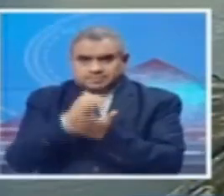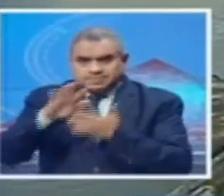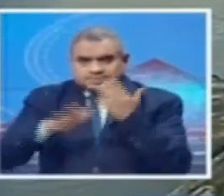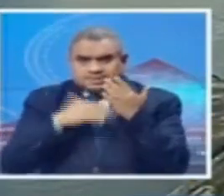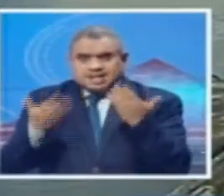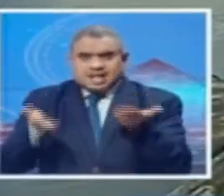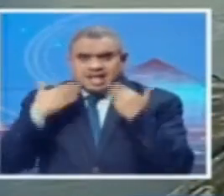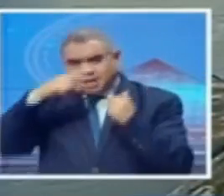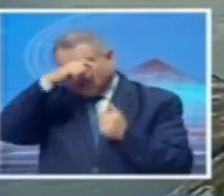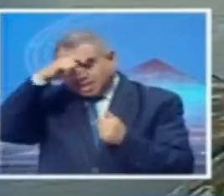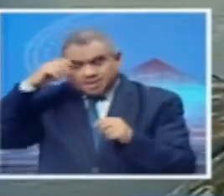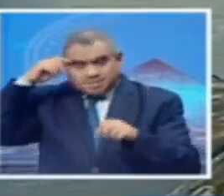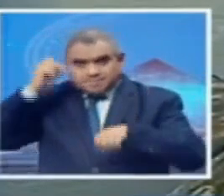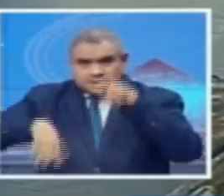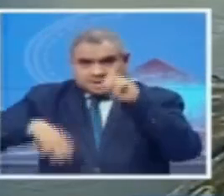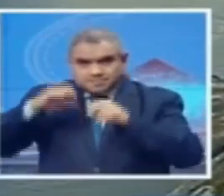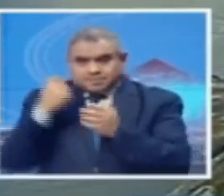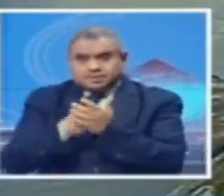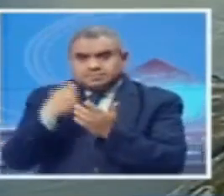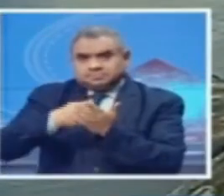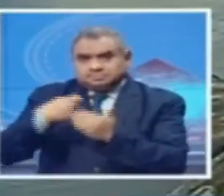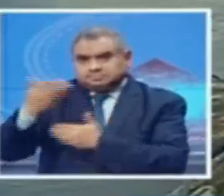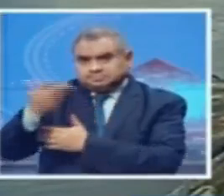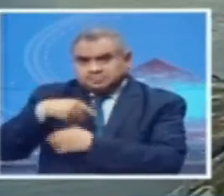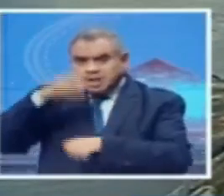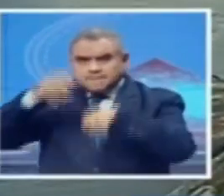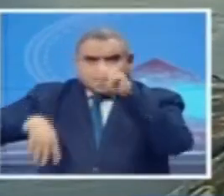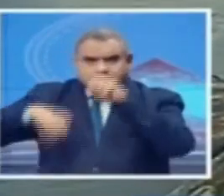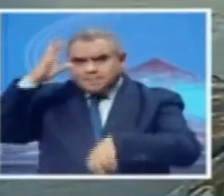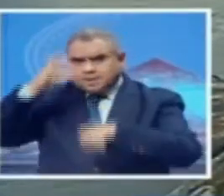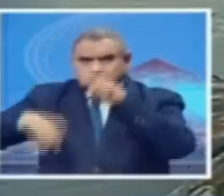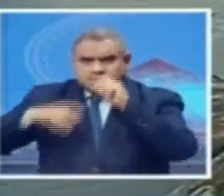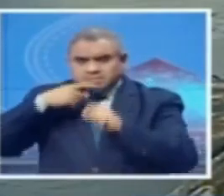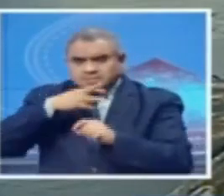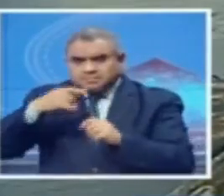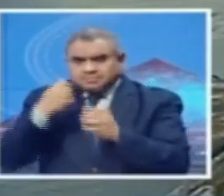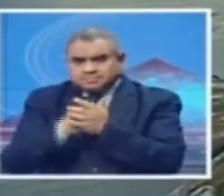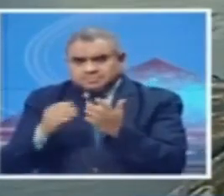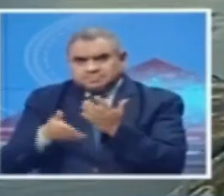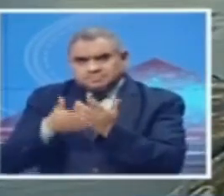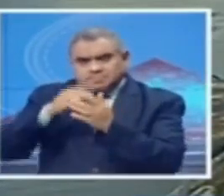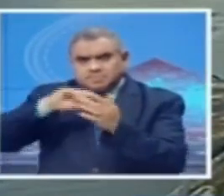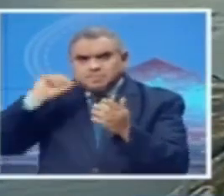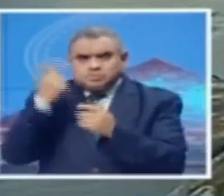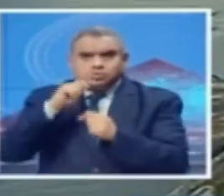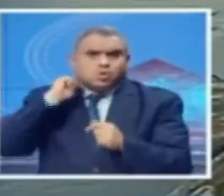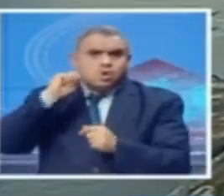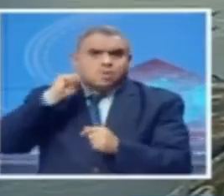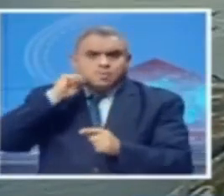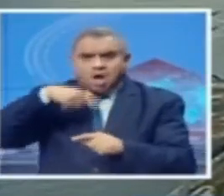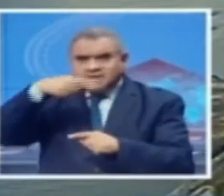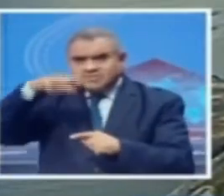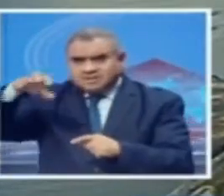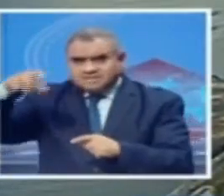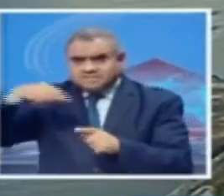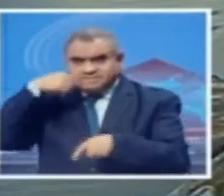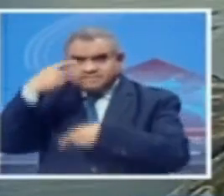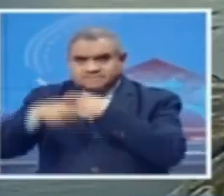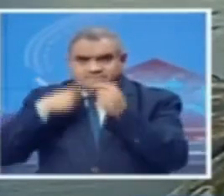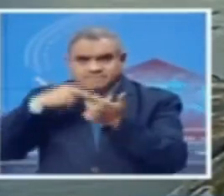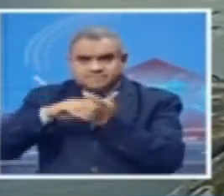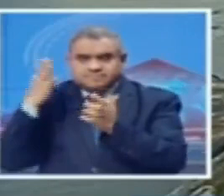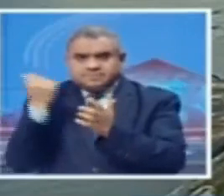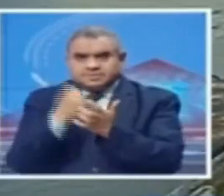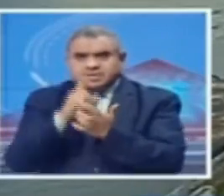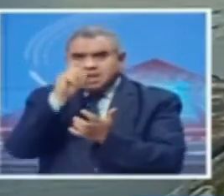الطقس بالمحافظات. وأشار التقرير إلى هطول أمطار متوسطة إلى غزيرة ببعض المحافظات وجاري العمل على